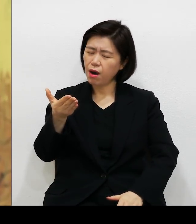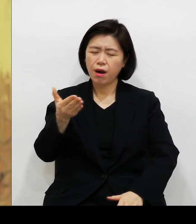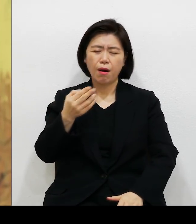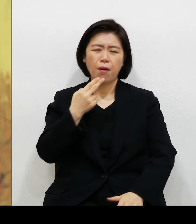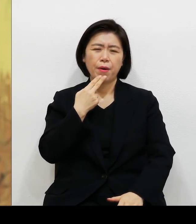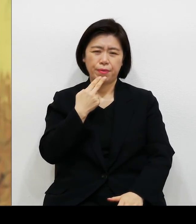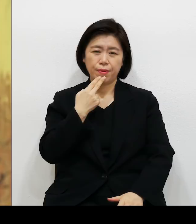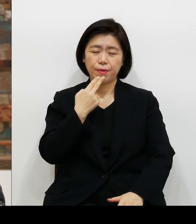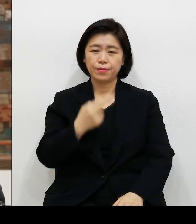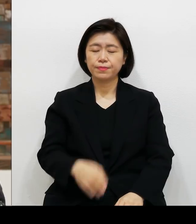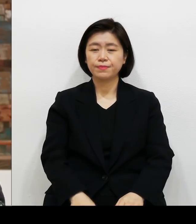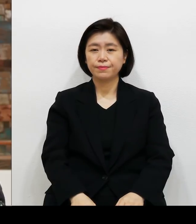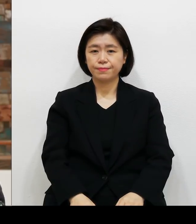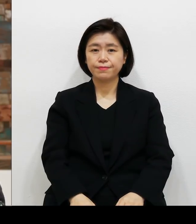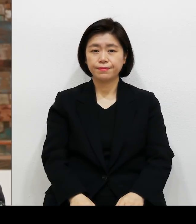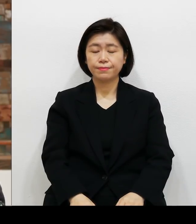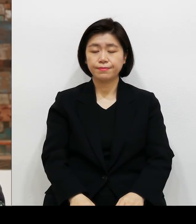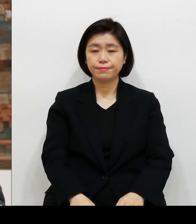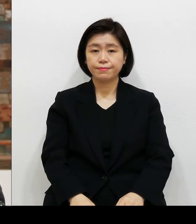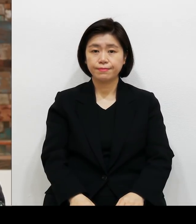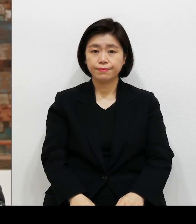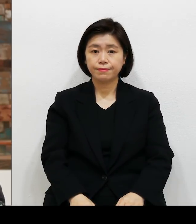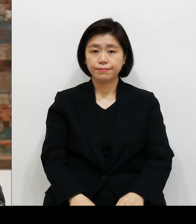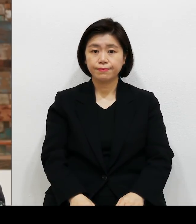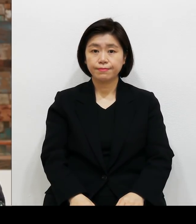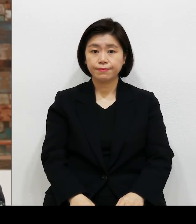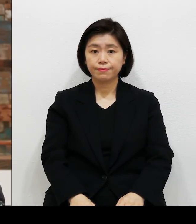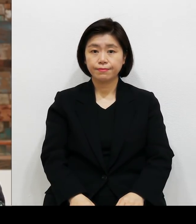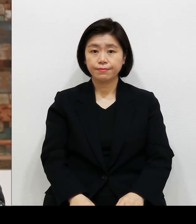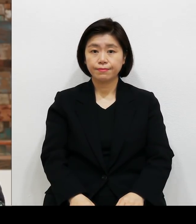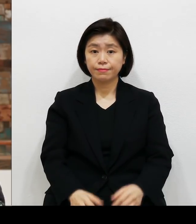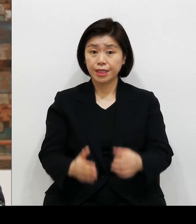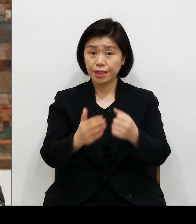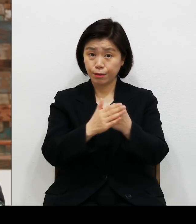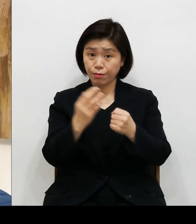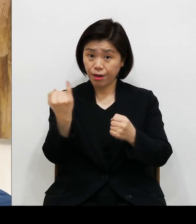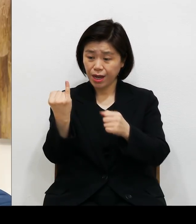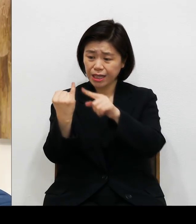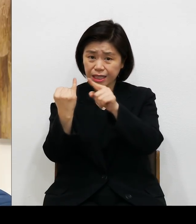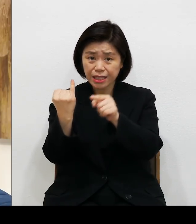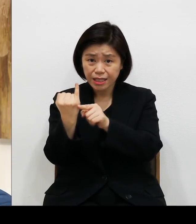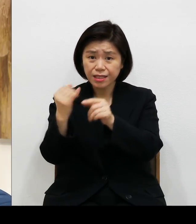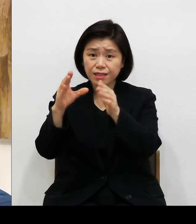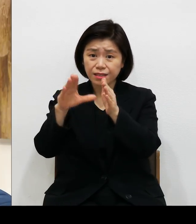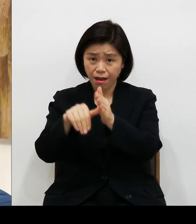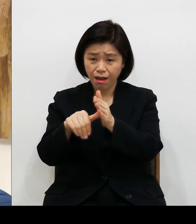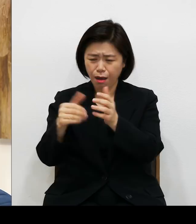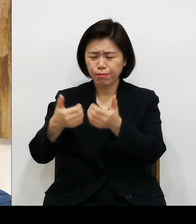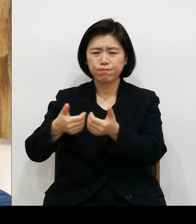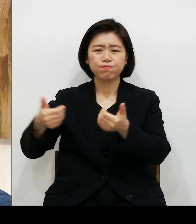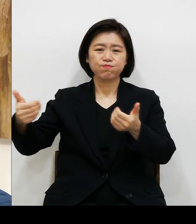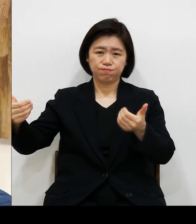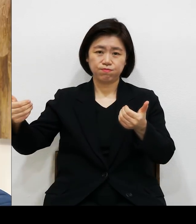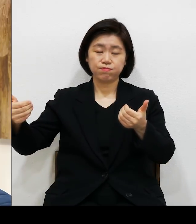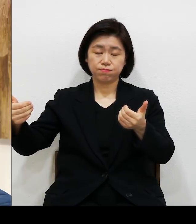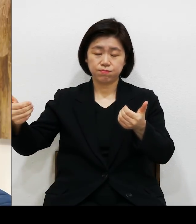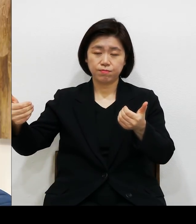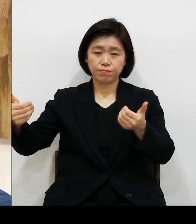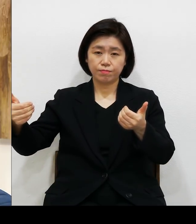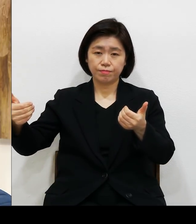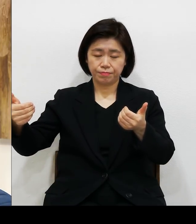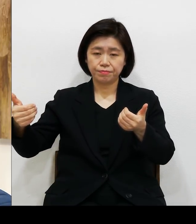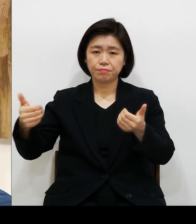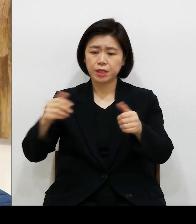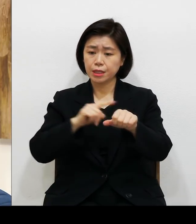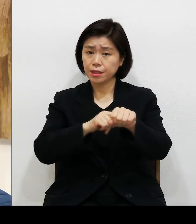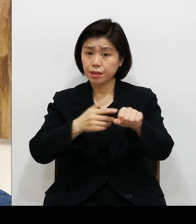제가 또 많이 못했나 봐요. 네. 그래서 이제 그 임신 중에 잠시 저를 또 떠나셨었고, 예.